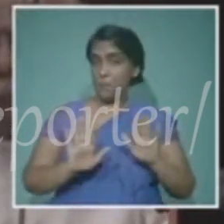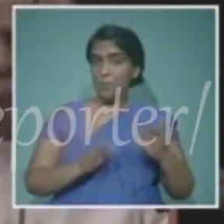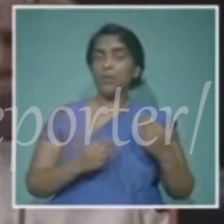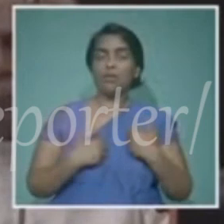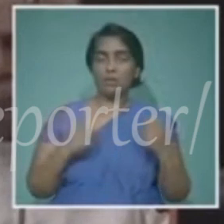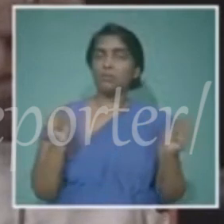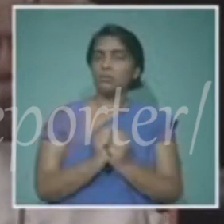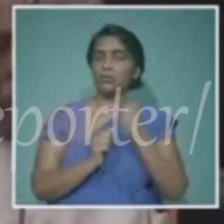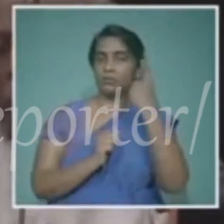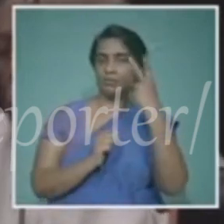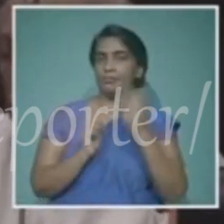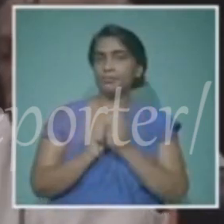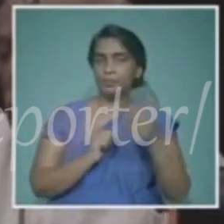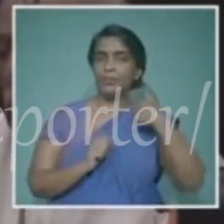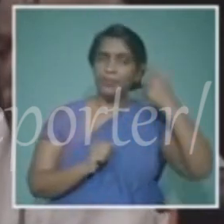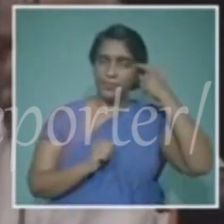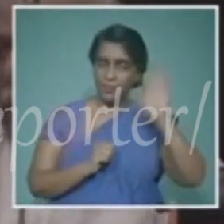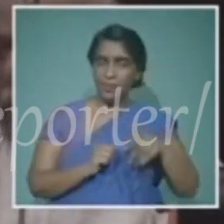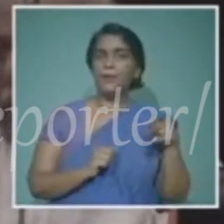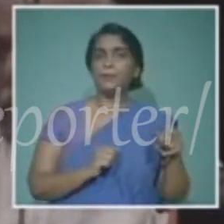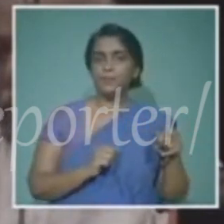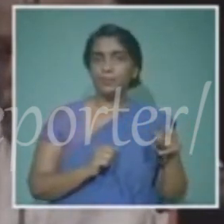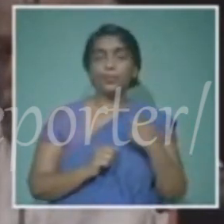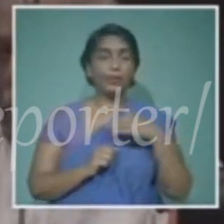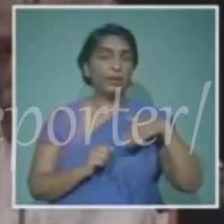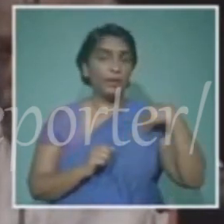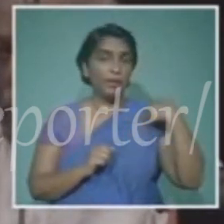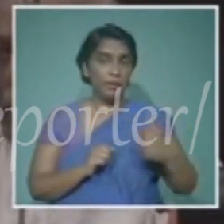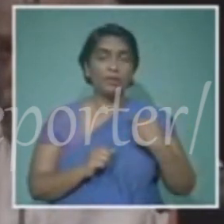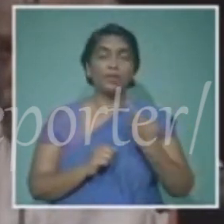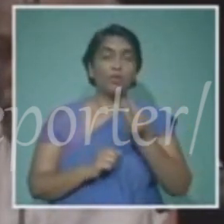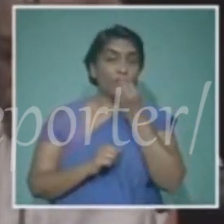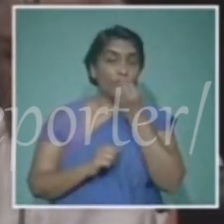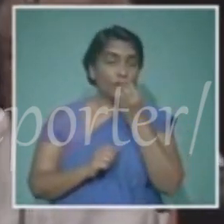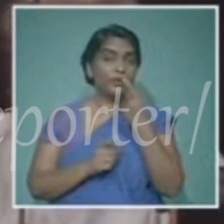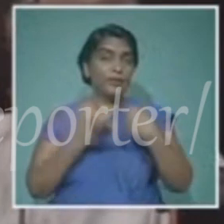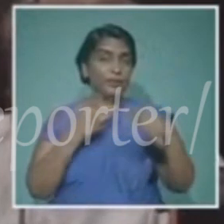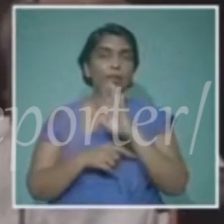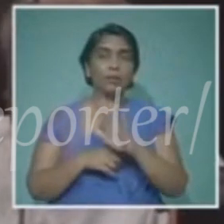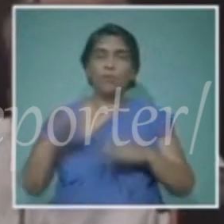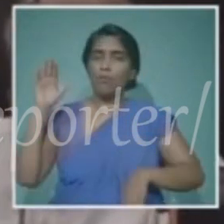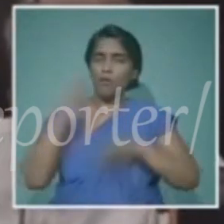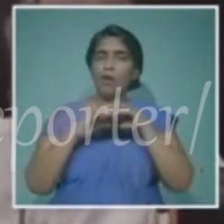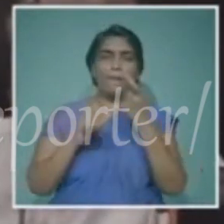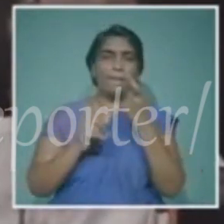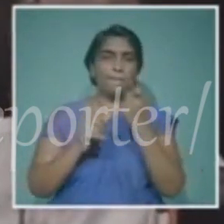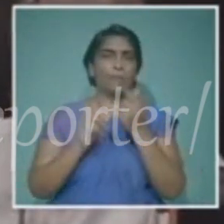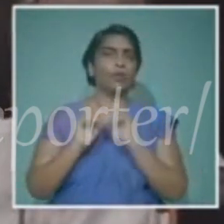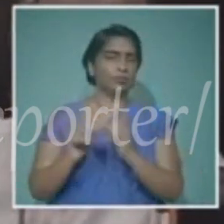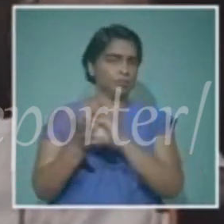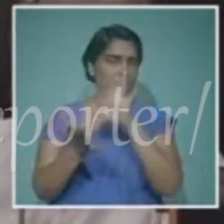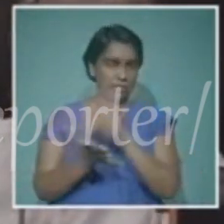අප පියවර කීපයක් ගැනීමට බලාපොරොත්තු වෙනවා. මූලික පාරිභෝගික භාණ්ඩ උදෙසා උපරිම මිල සීමාවක් නියම